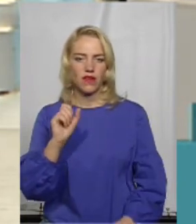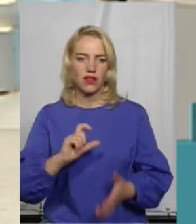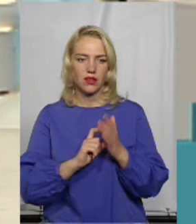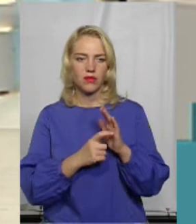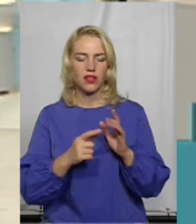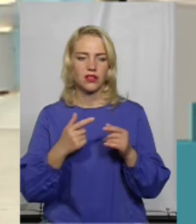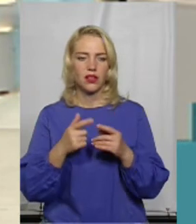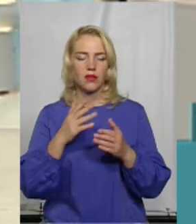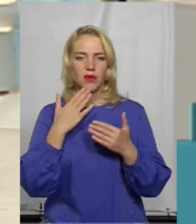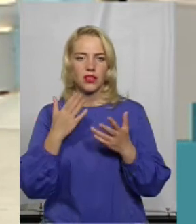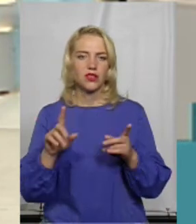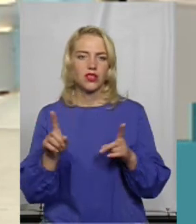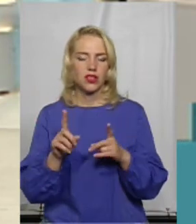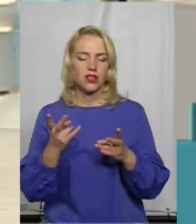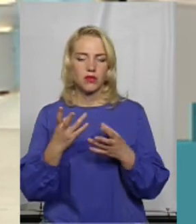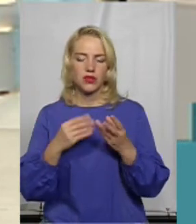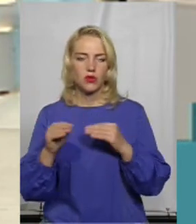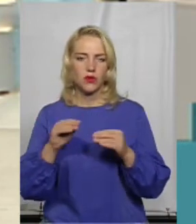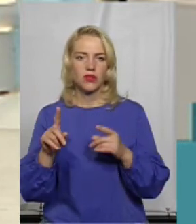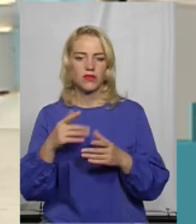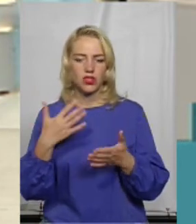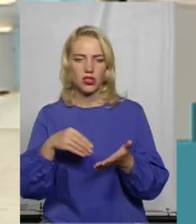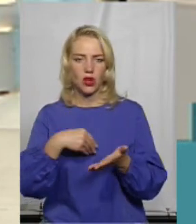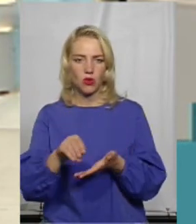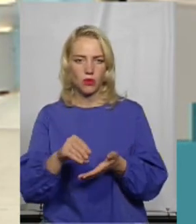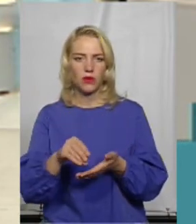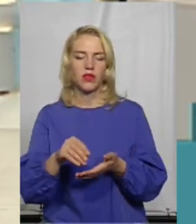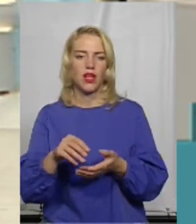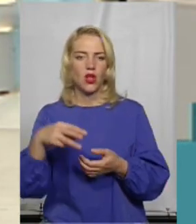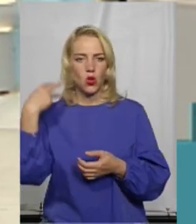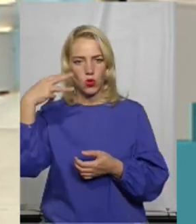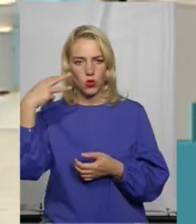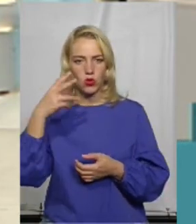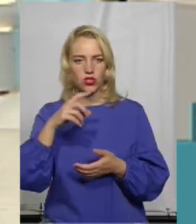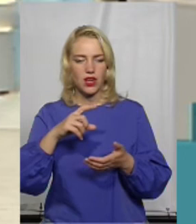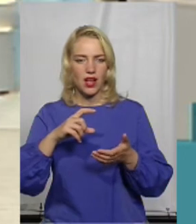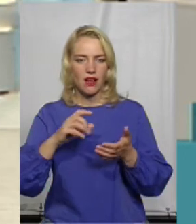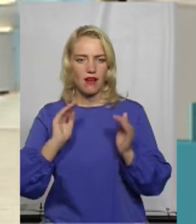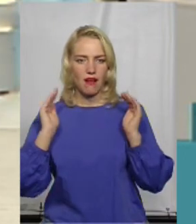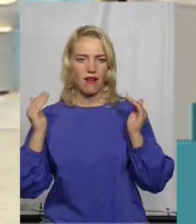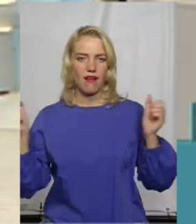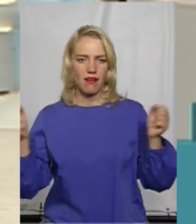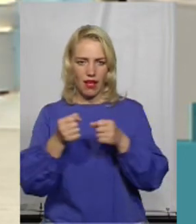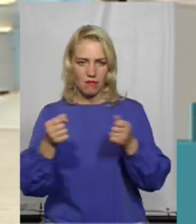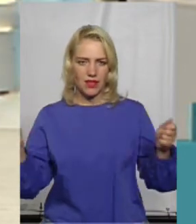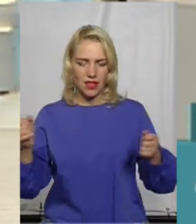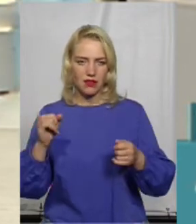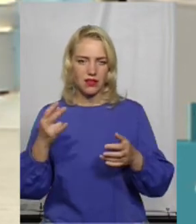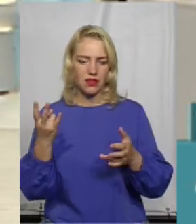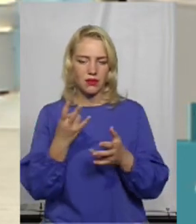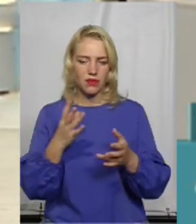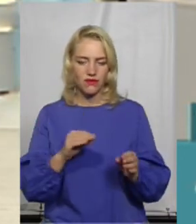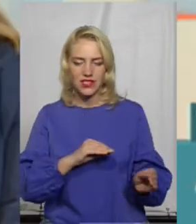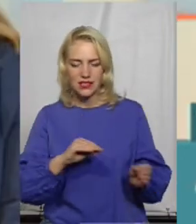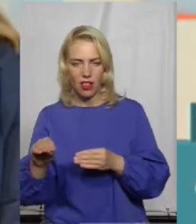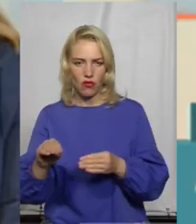там треба дообладнати. У нас вже закуплена душова кабіна, тільки залишилося встановити. Якісь такі